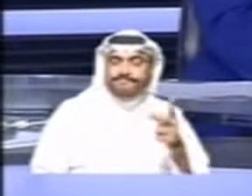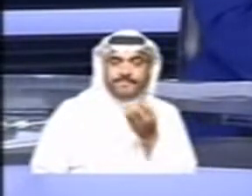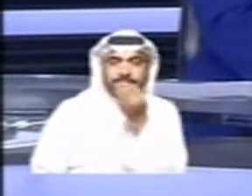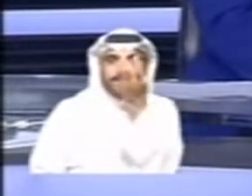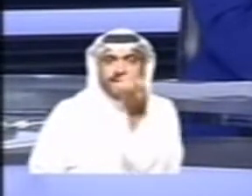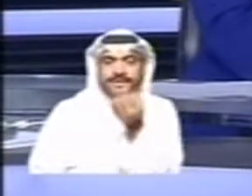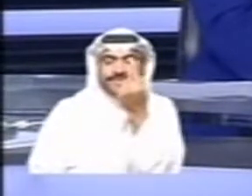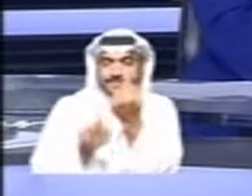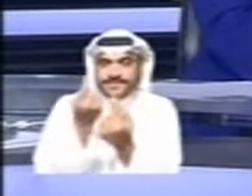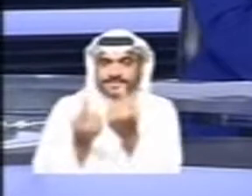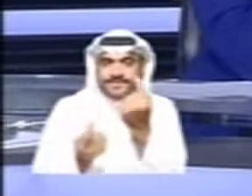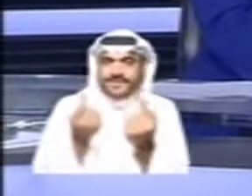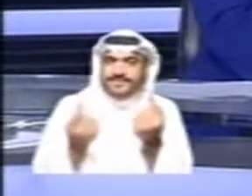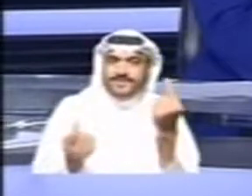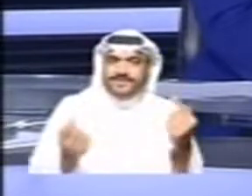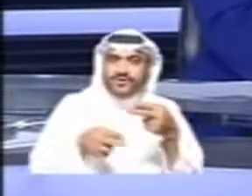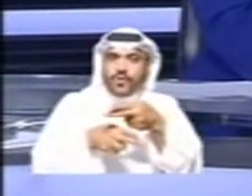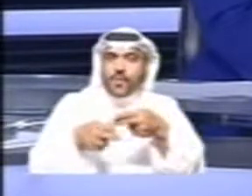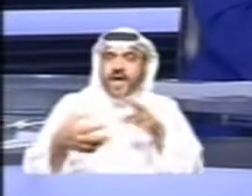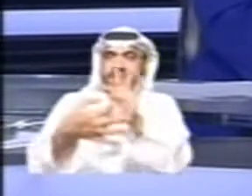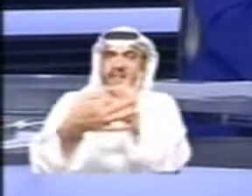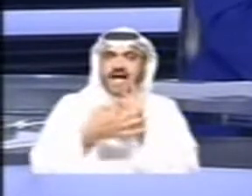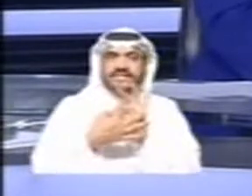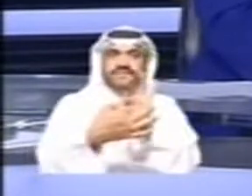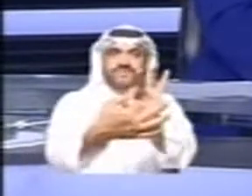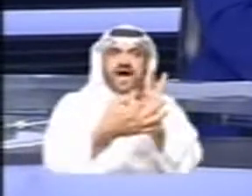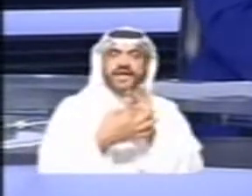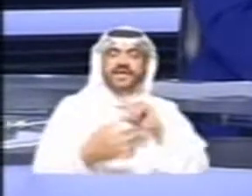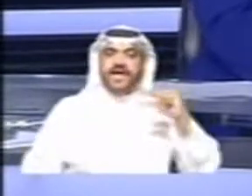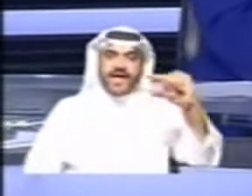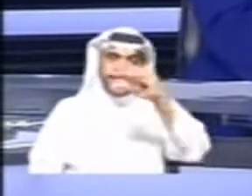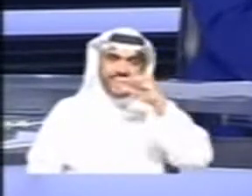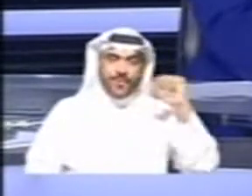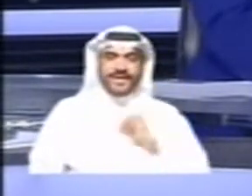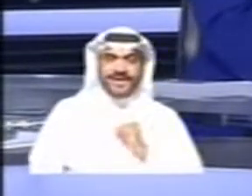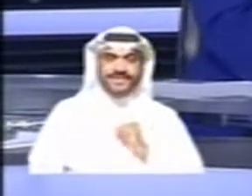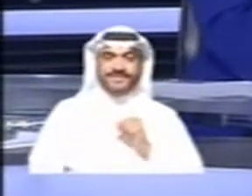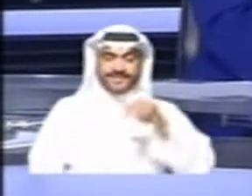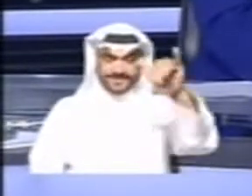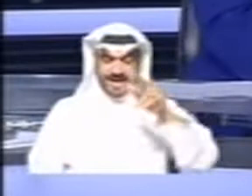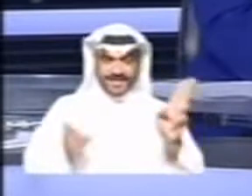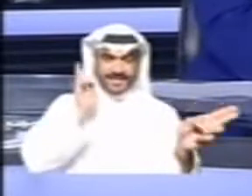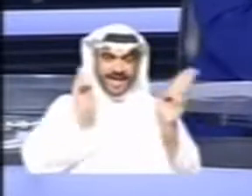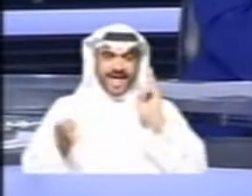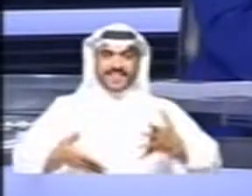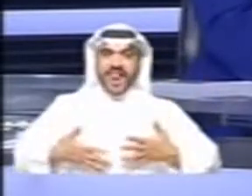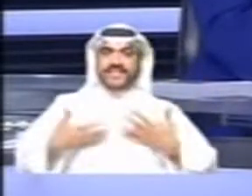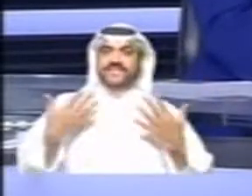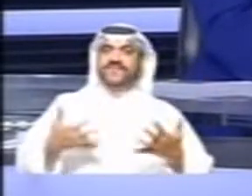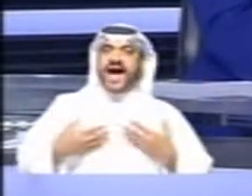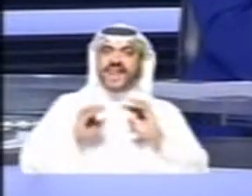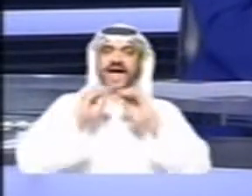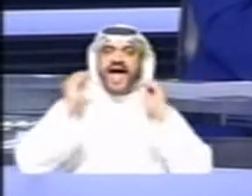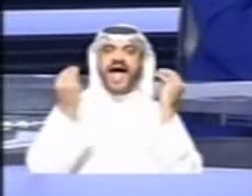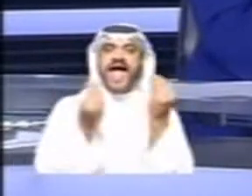وحماية المكونات الطبيعية في البلاد وفق اتفاقية سايتس الدولية. جاء ذلك بمناسبة احتفال الهيئة باليوم العالمي